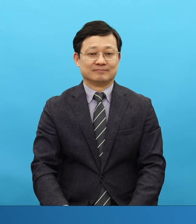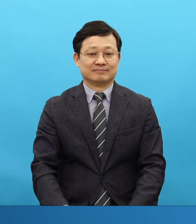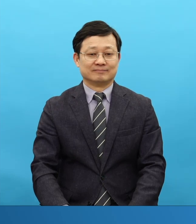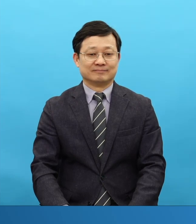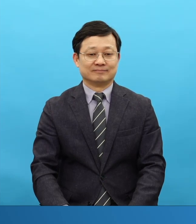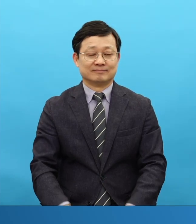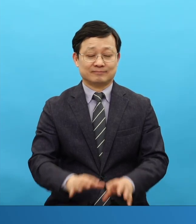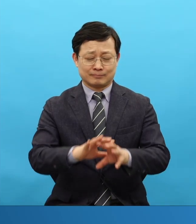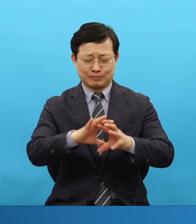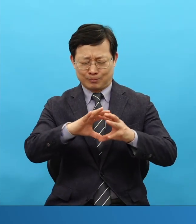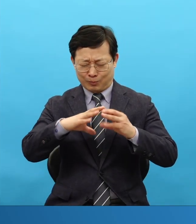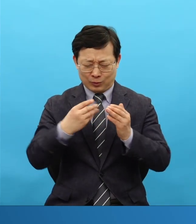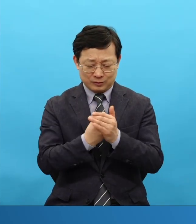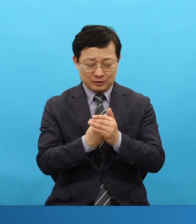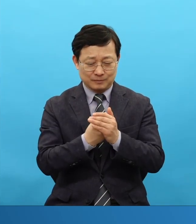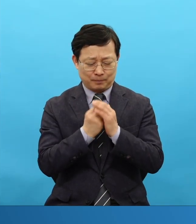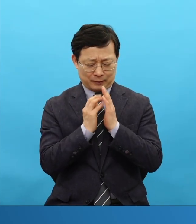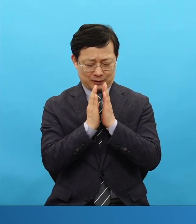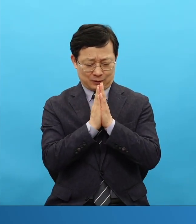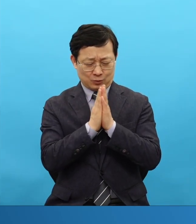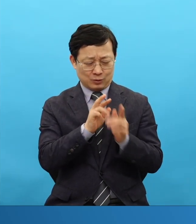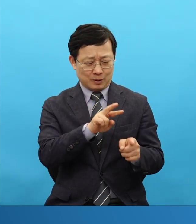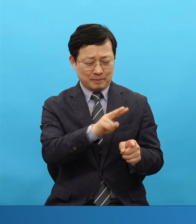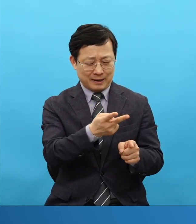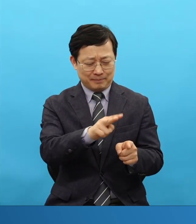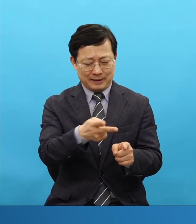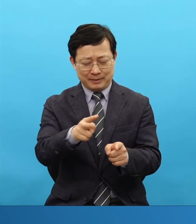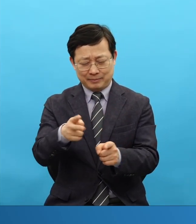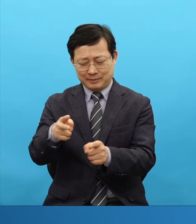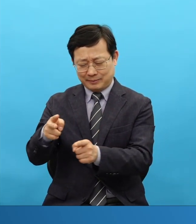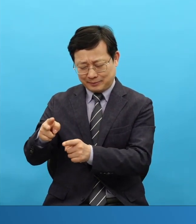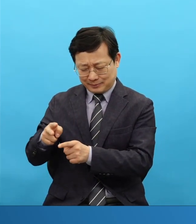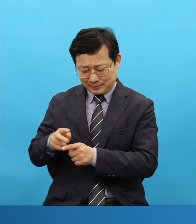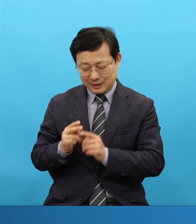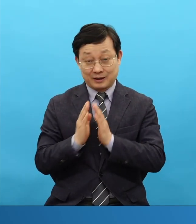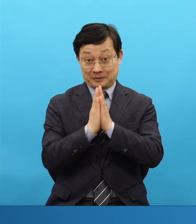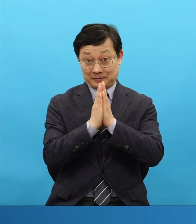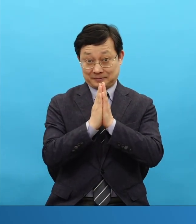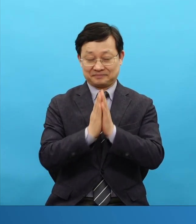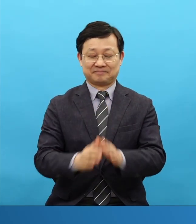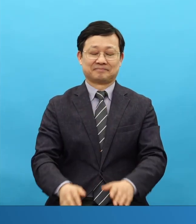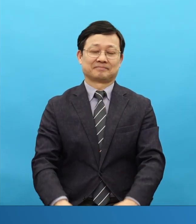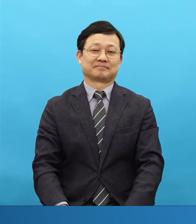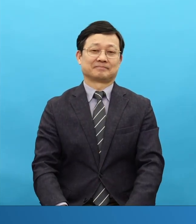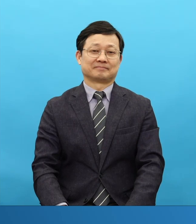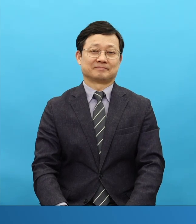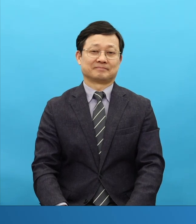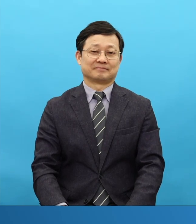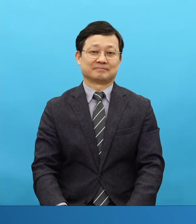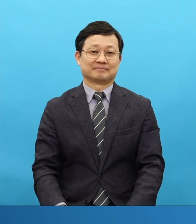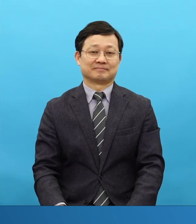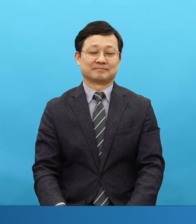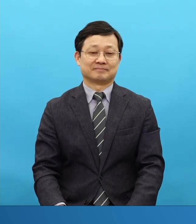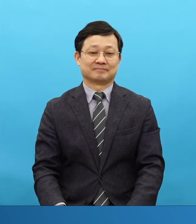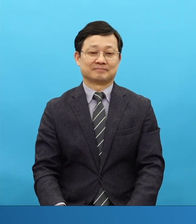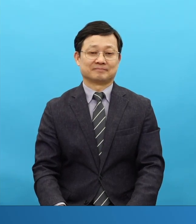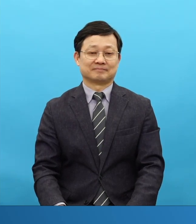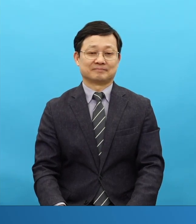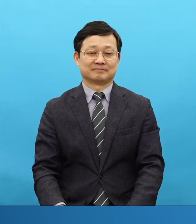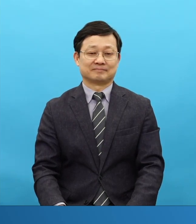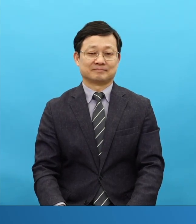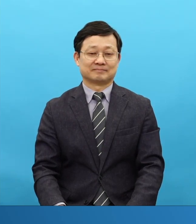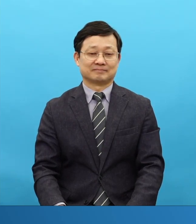모든 것을 기도로 바꾸는 겁니다. Change all things into prayer. 낮에는 여러분 활동해야 되기 때문에 약간